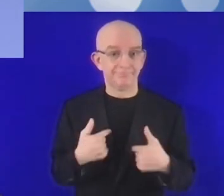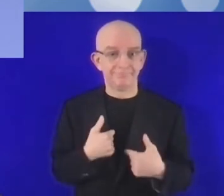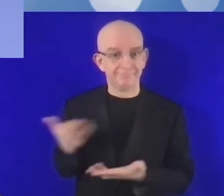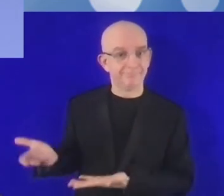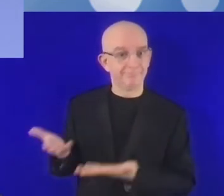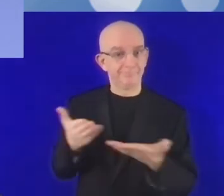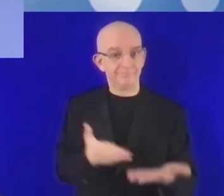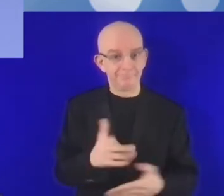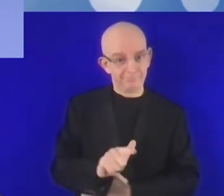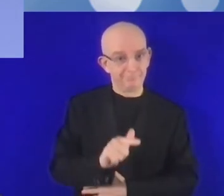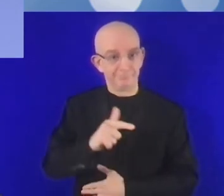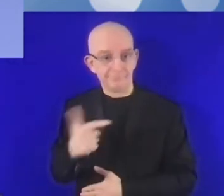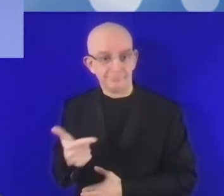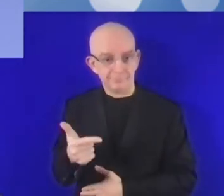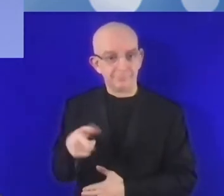me rejoindre sur scène